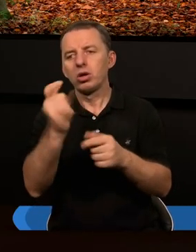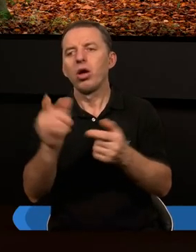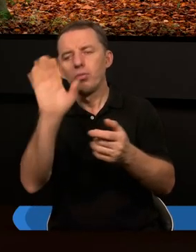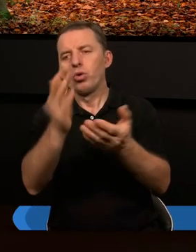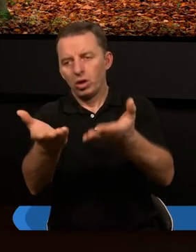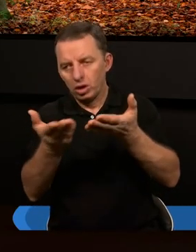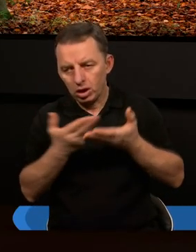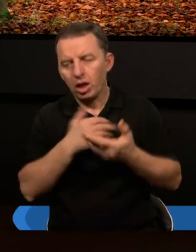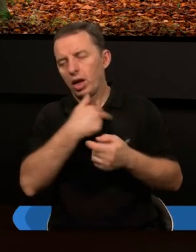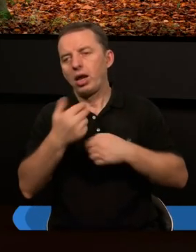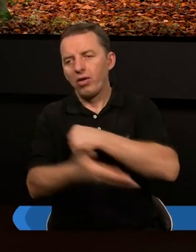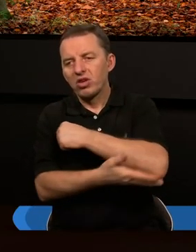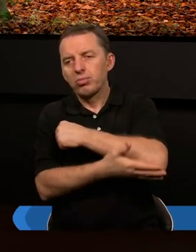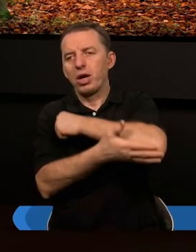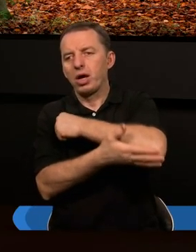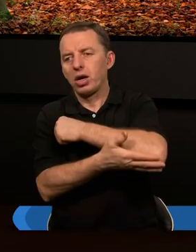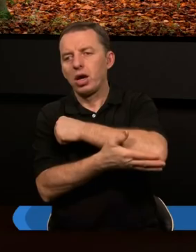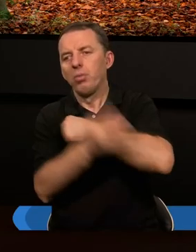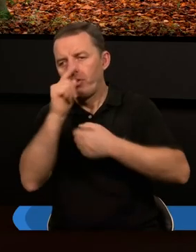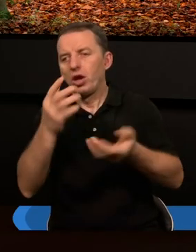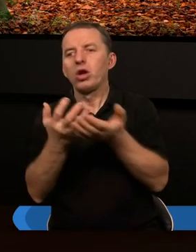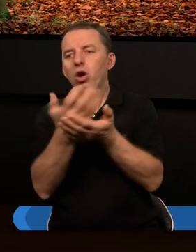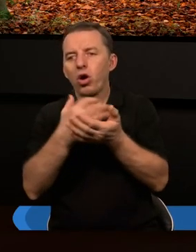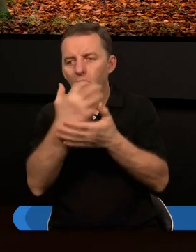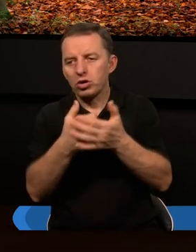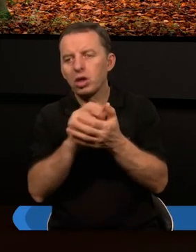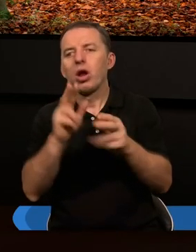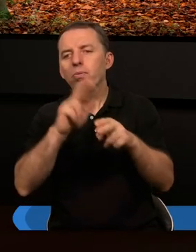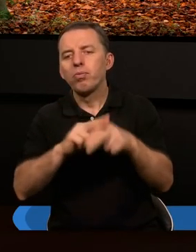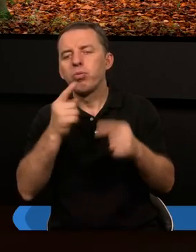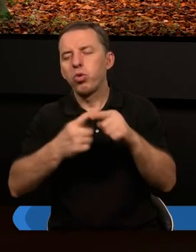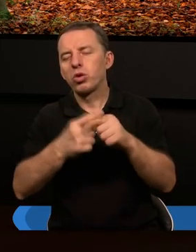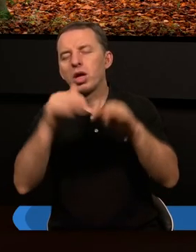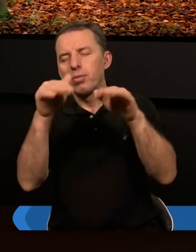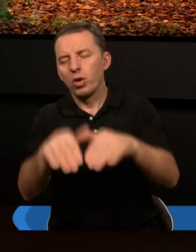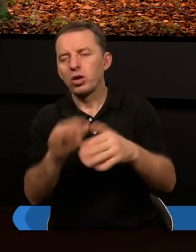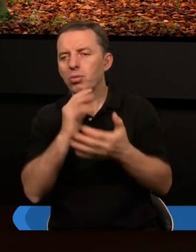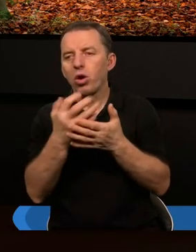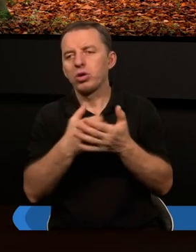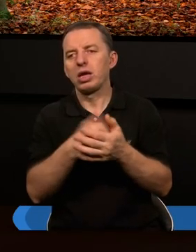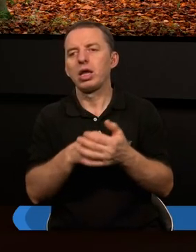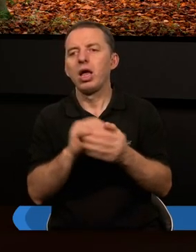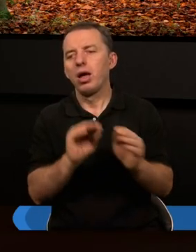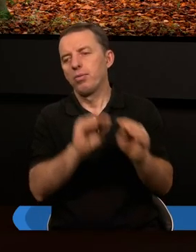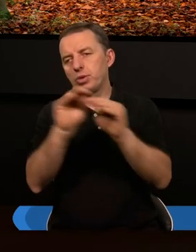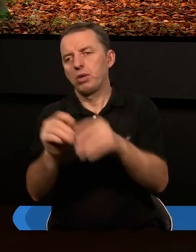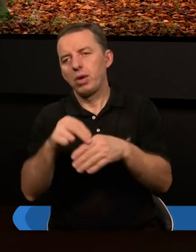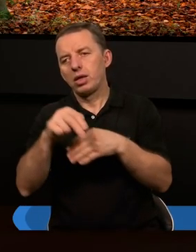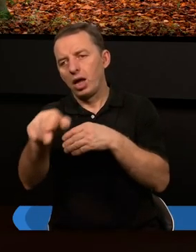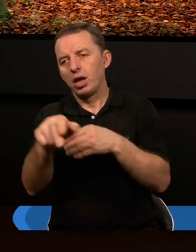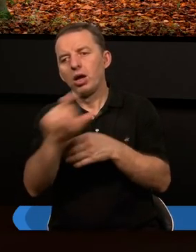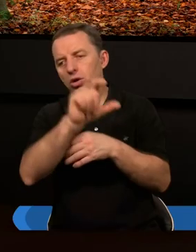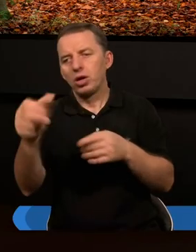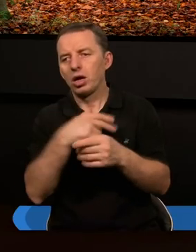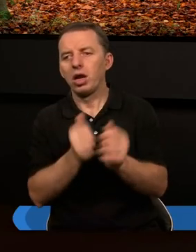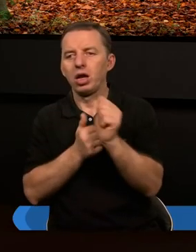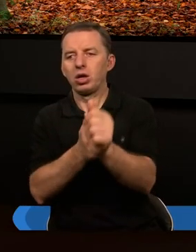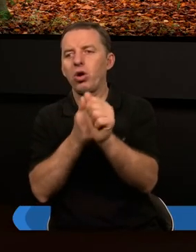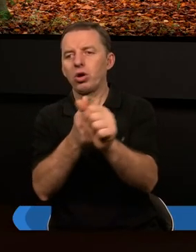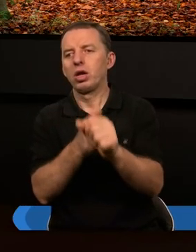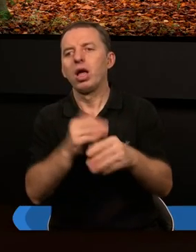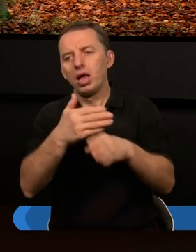Bóg nam daje, żeby nas wspierać. Powinniśmy korzystać, póki jeszcze możemy. Teraz może przejdźmy dalej, bo też czas nas